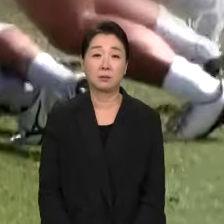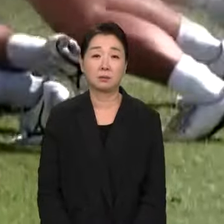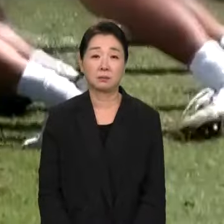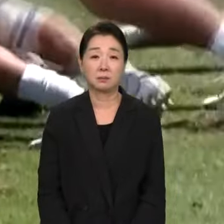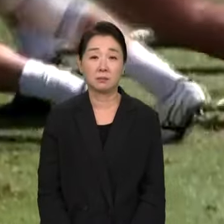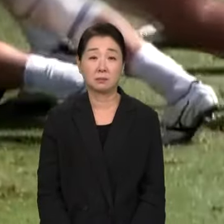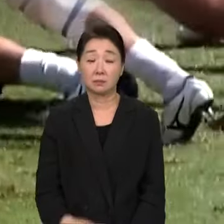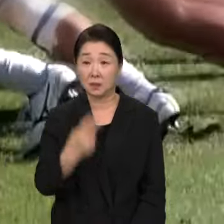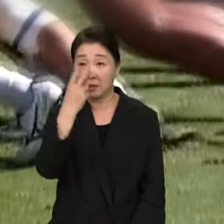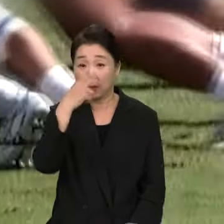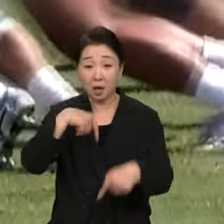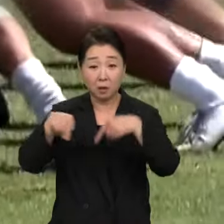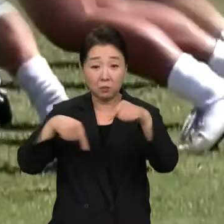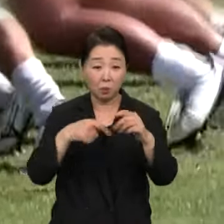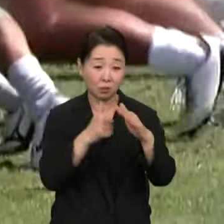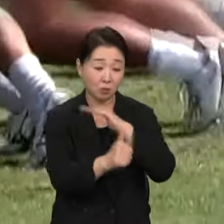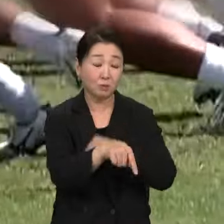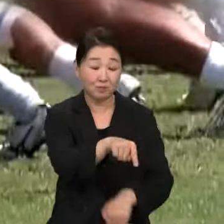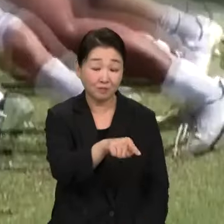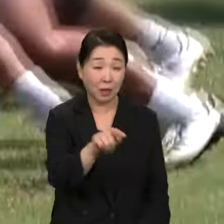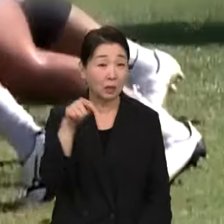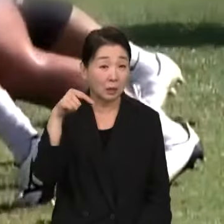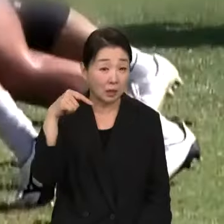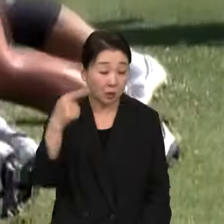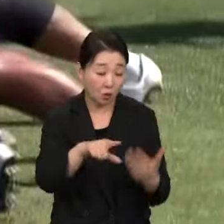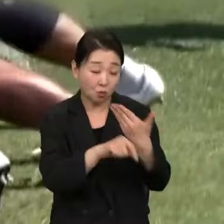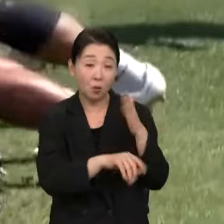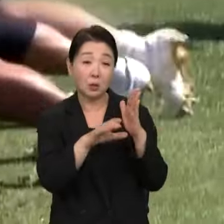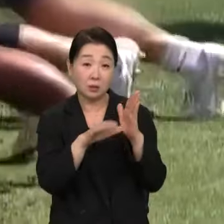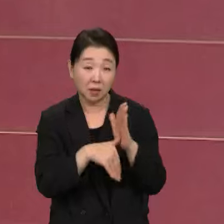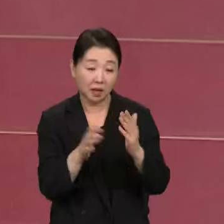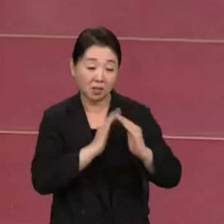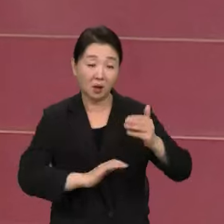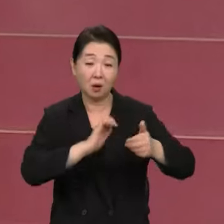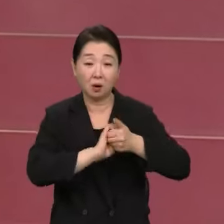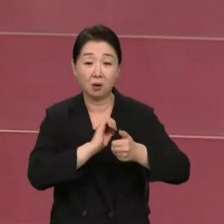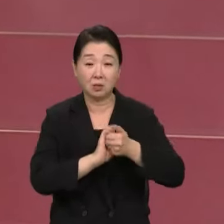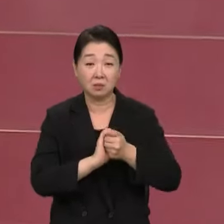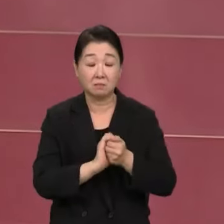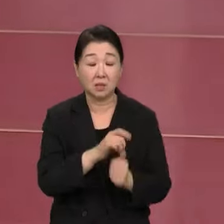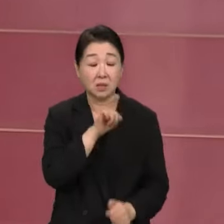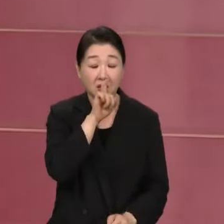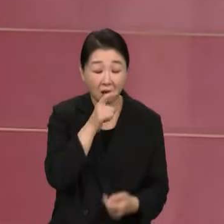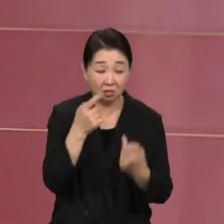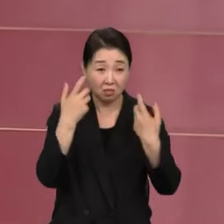특히 감독은 선수들에게 다음 달 예정된 정기 연고전까지 팀을 맡겠다고도 했습니다.